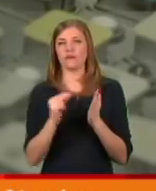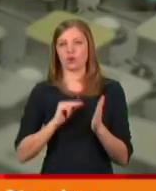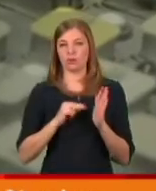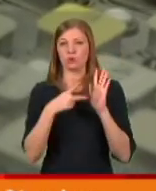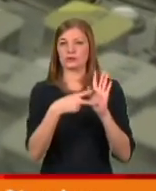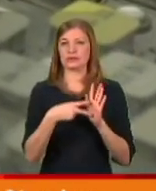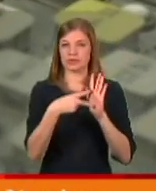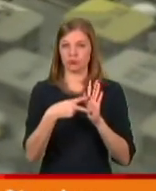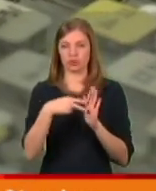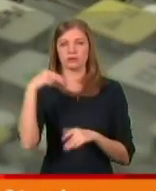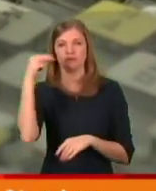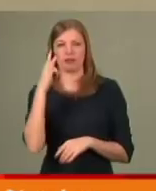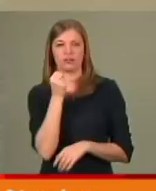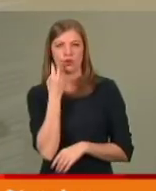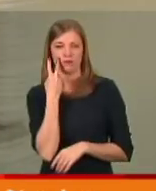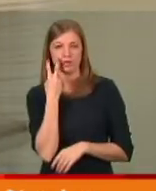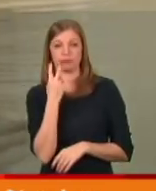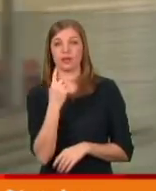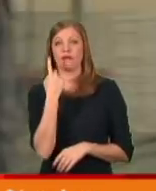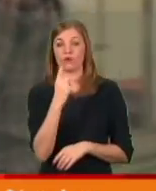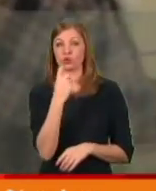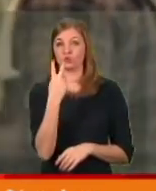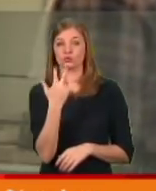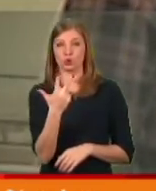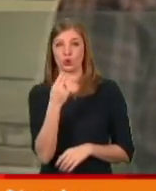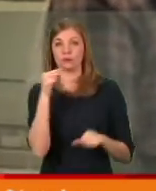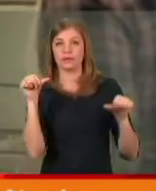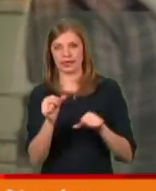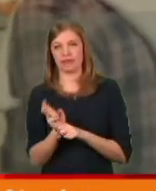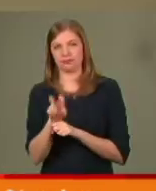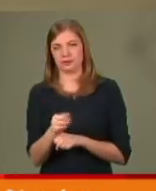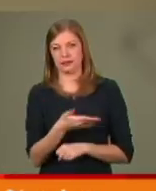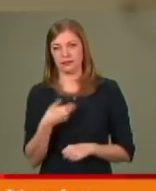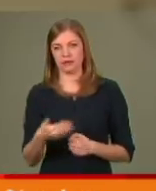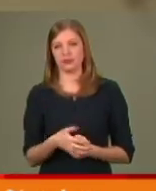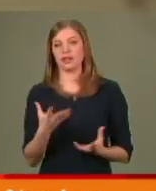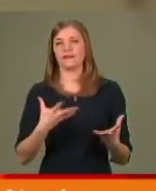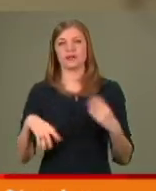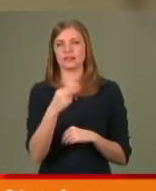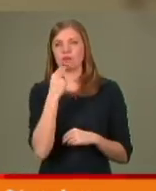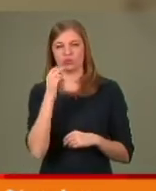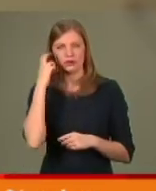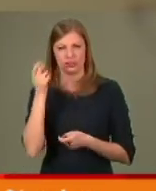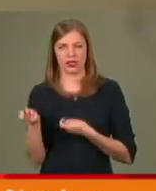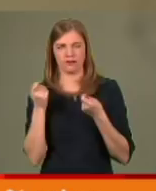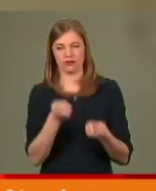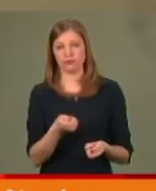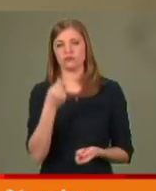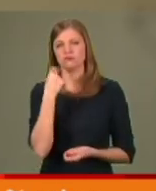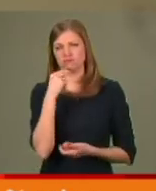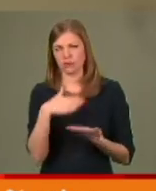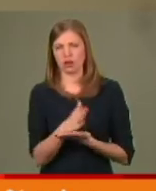7 годин із перервою на обід. В одну з трьох їдалень йдемо і ми. Всі продукти з Києва –